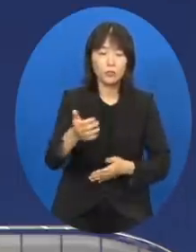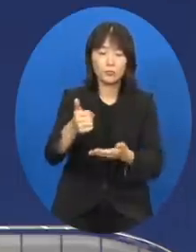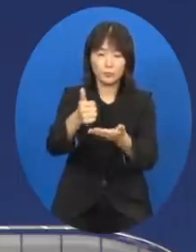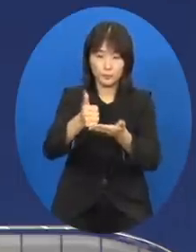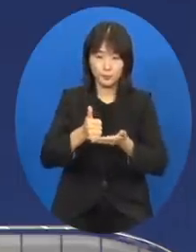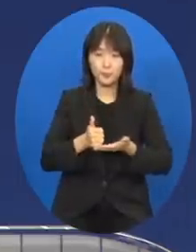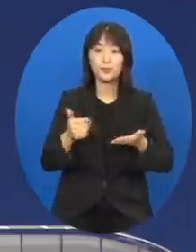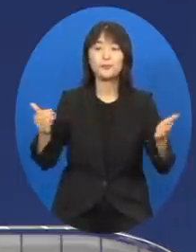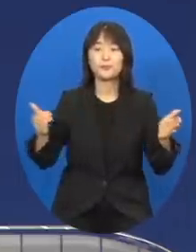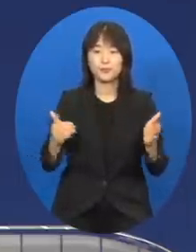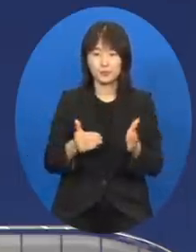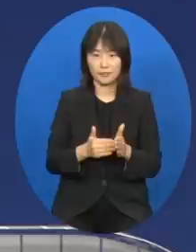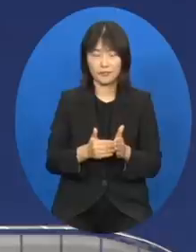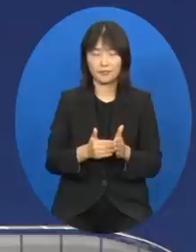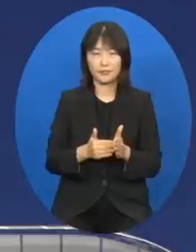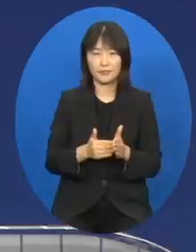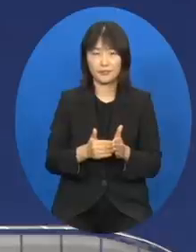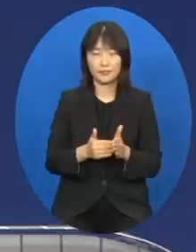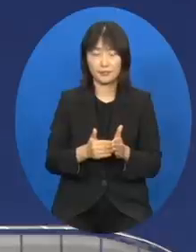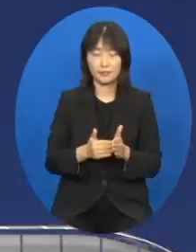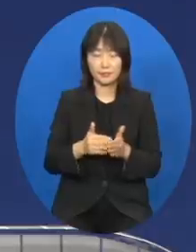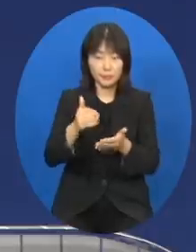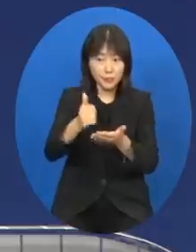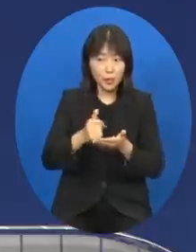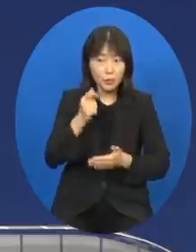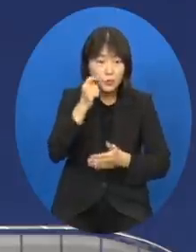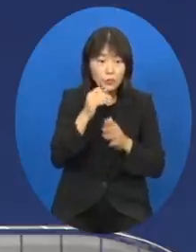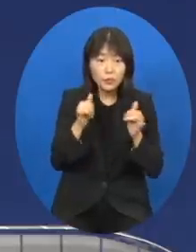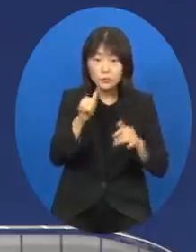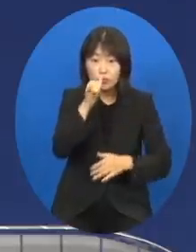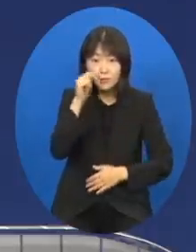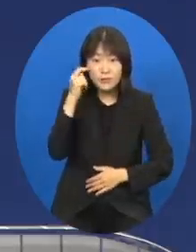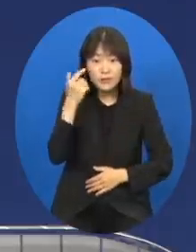받았습니다. 못 받으신 분 있으세요?